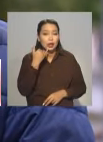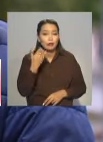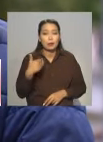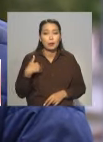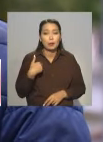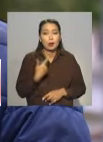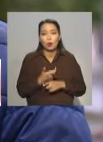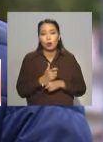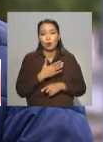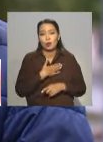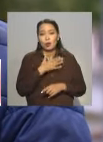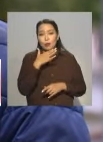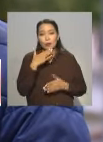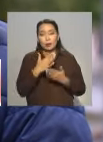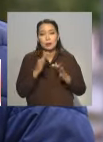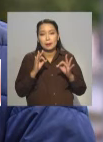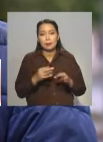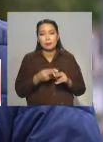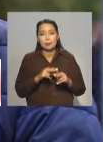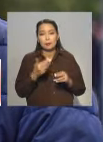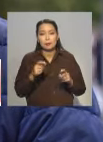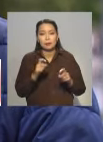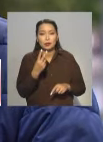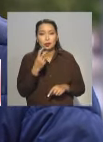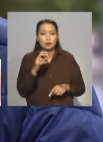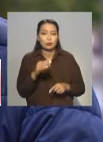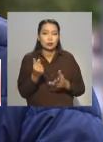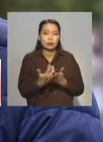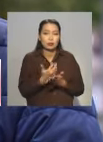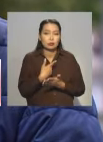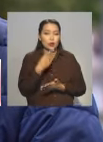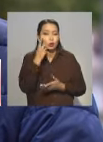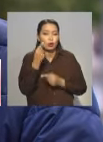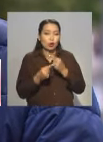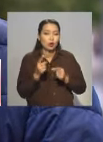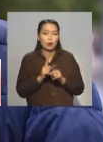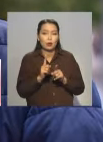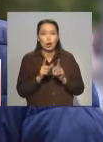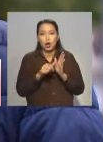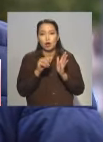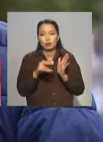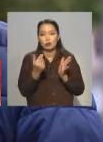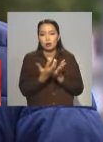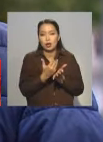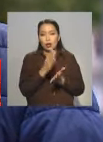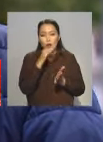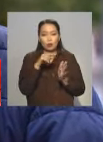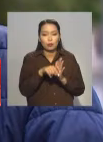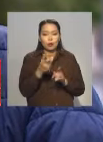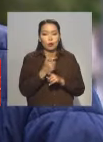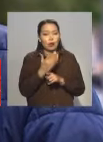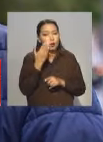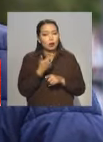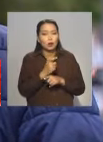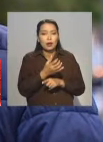үшін көп. Жұрт таңнан кешке дейін офиста отырып 200 мың тауып жүрсе, мен смартфон арқылы кемінде 600 мың табамын. Жұмысым өте оңай, өзіме